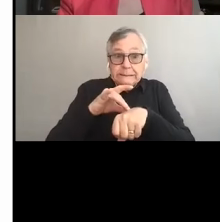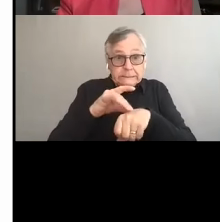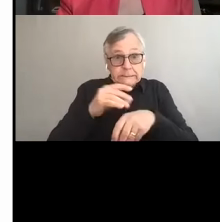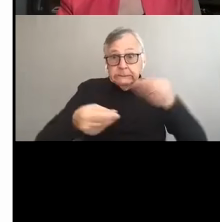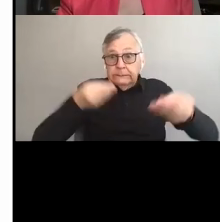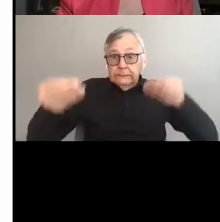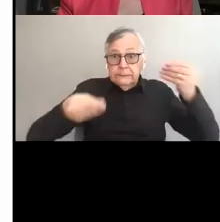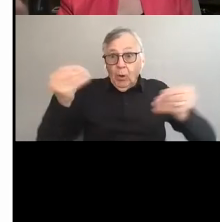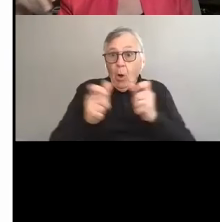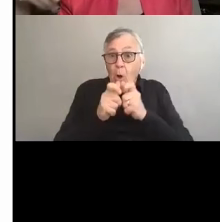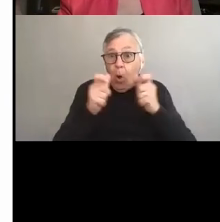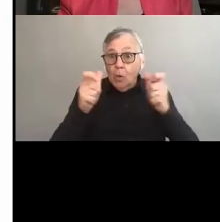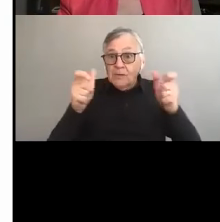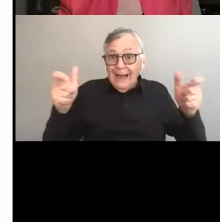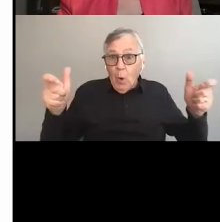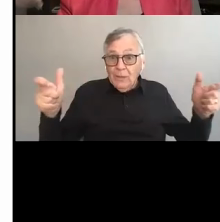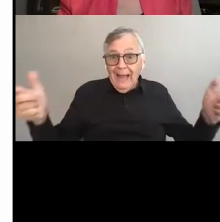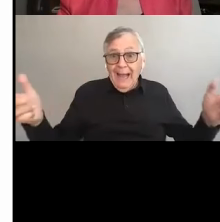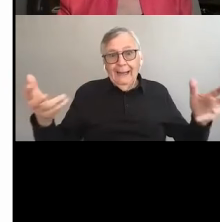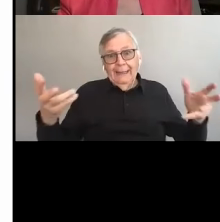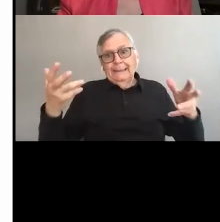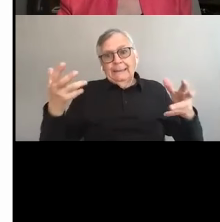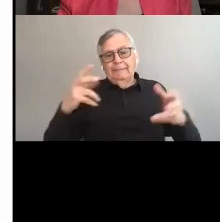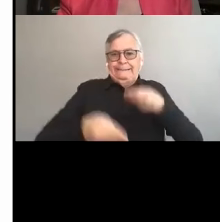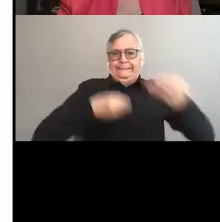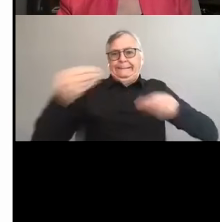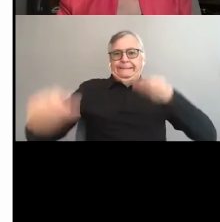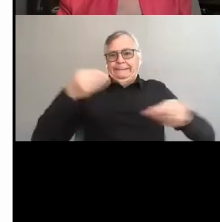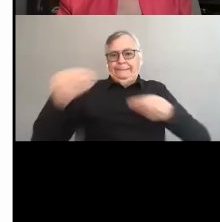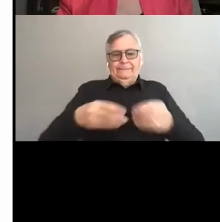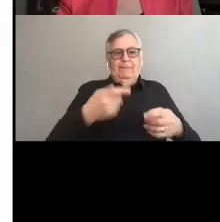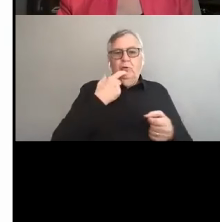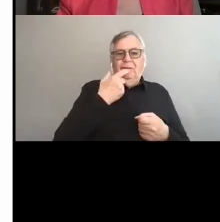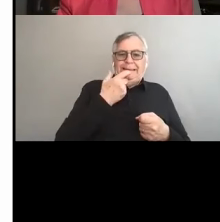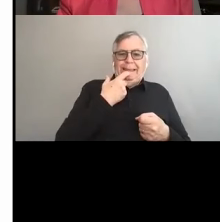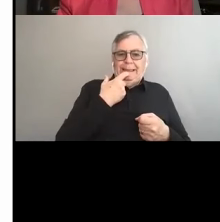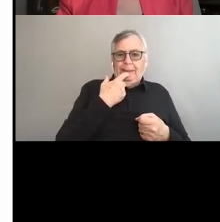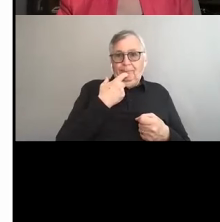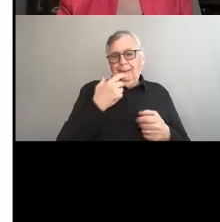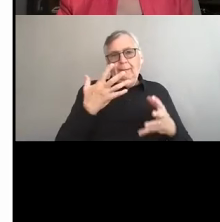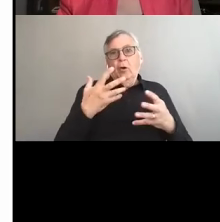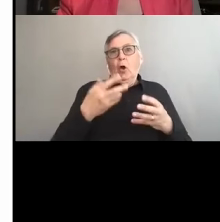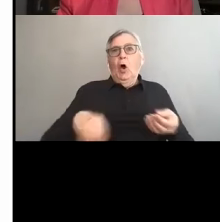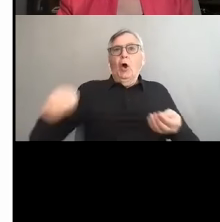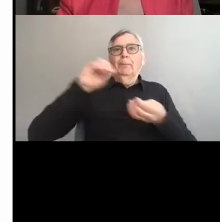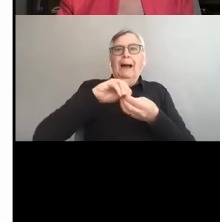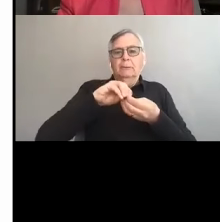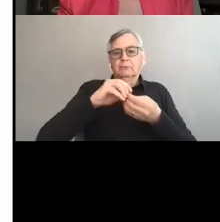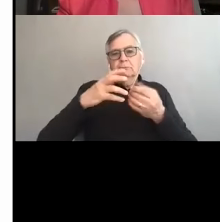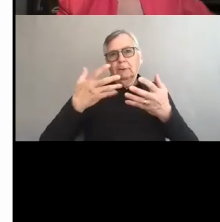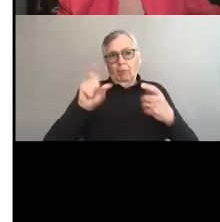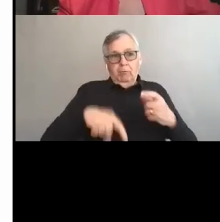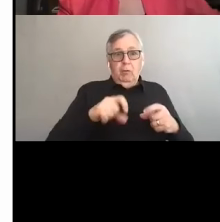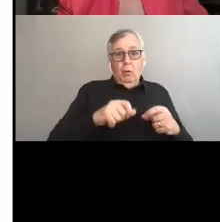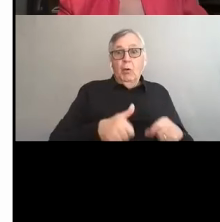pendant plus longtemps, bien, elle va avoir plus de chances de se transmettre d'un individu à l'autre. Donc, ça va augmenter aussi le seuil